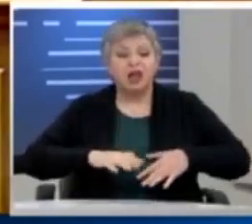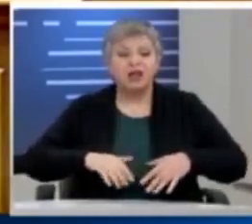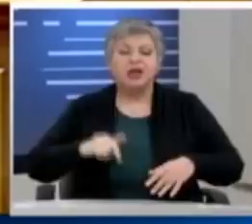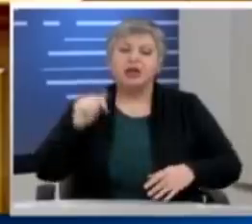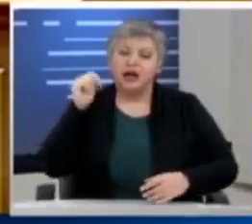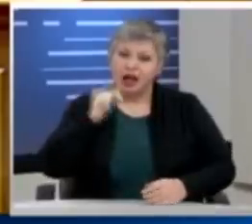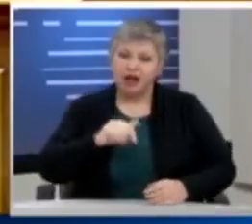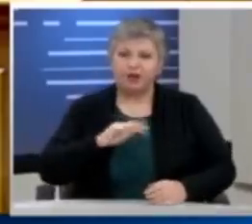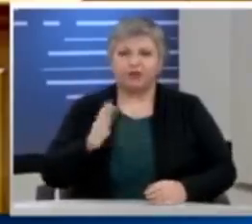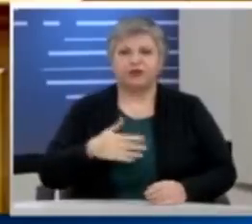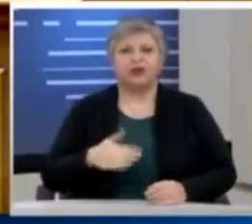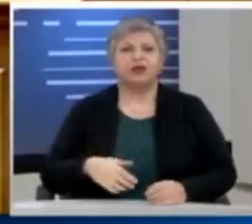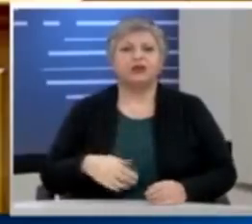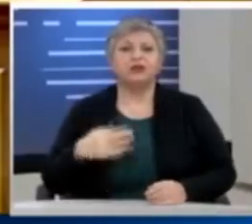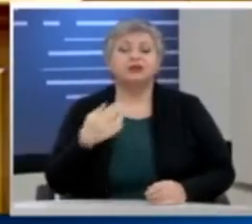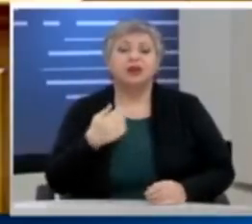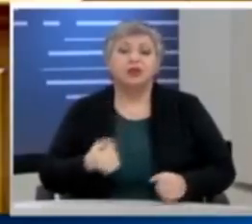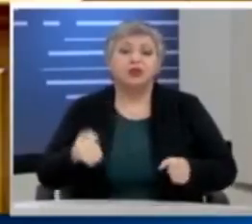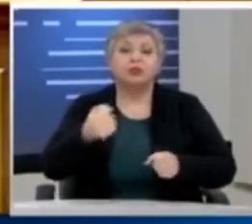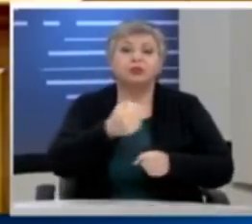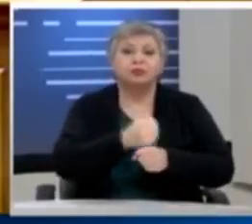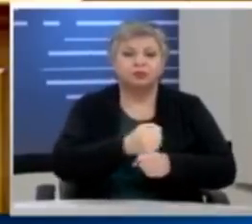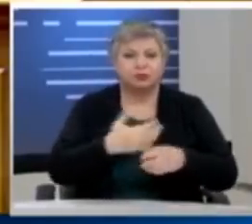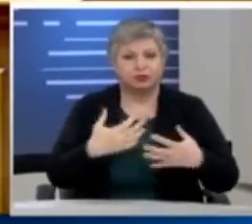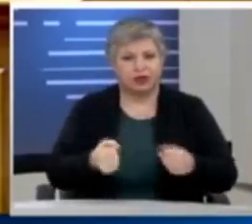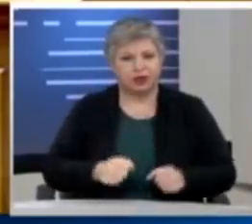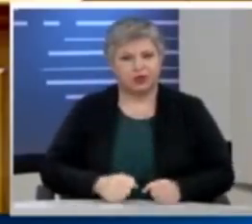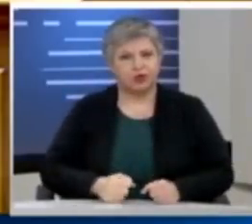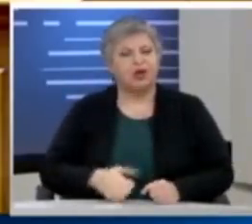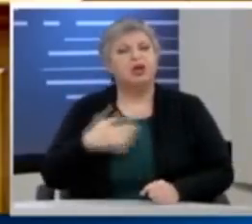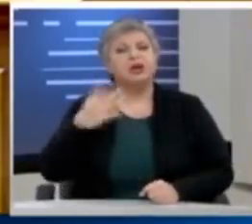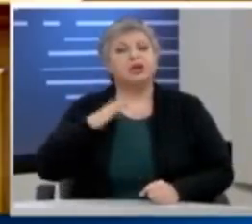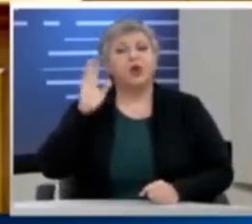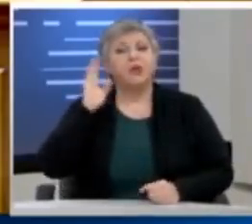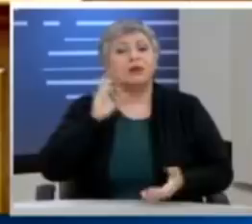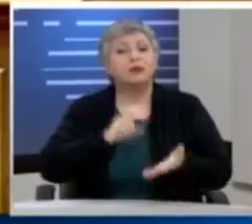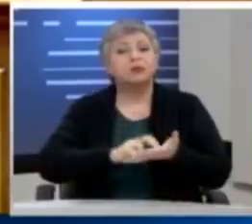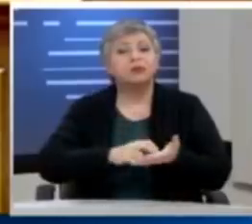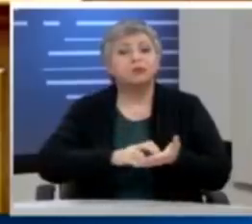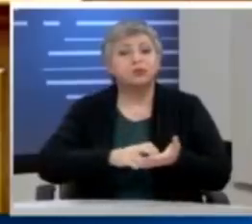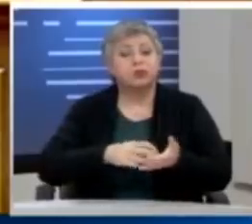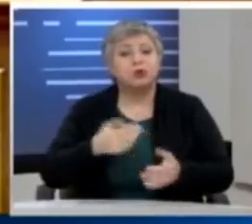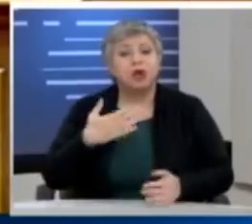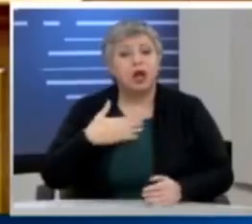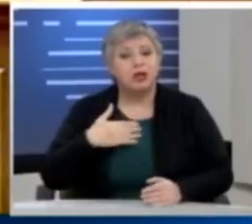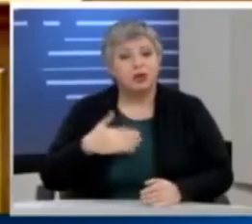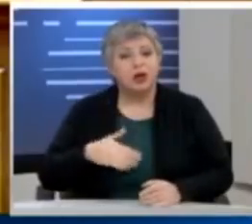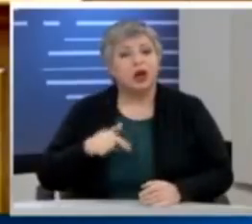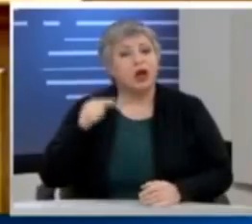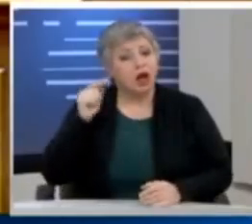στην περιοχή, όπως λέει και ο λαλίστατος Αμερικάνος πρέσβης Πιουριφόη. Πάει,